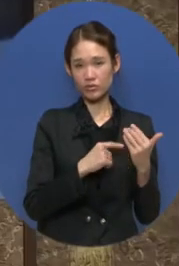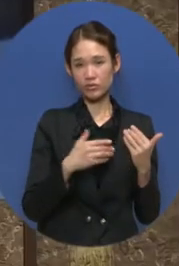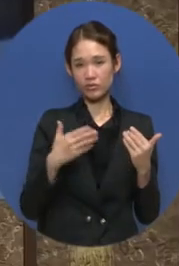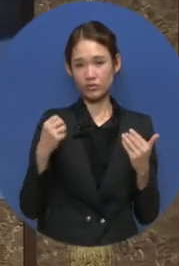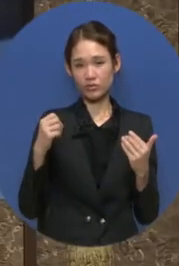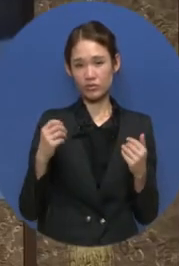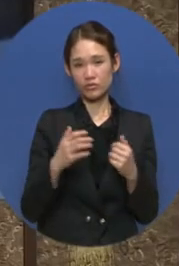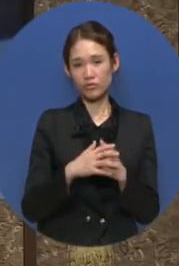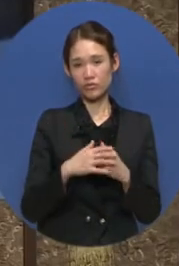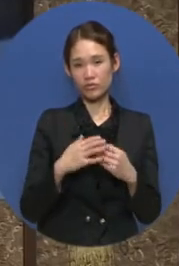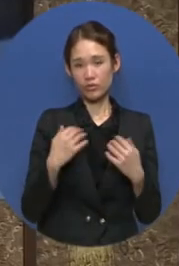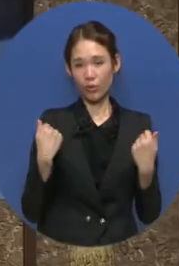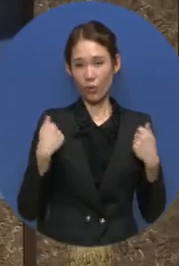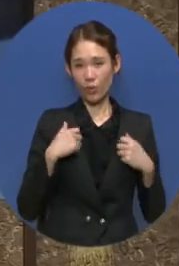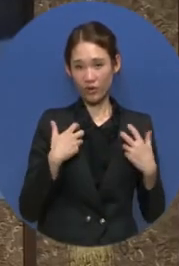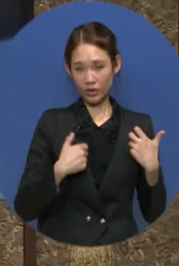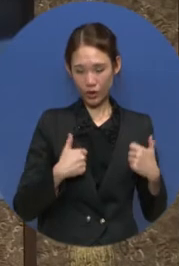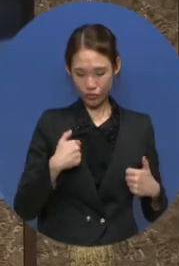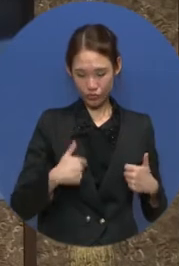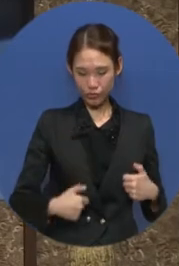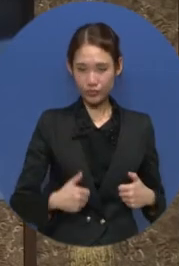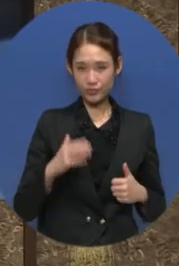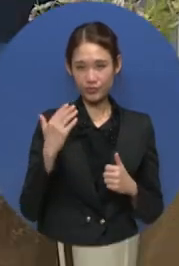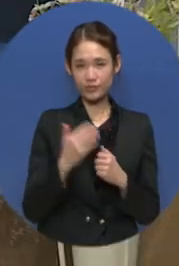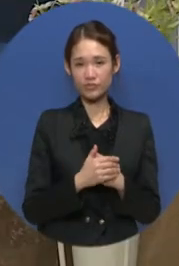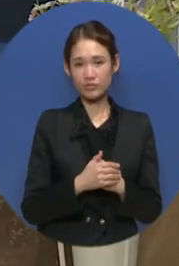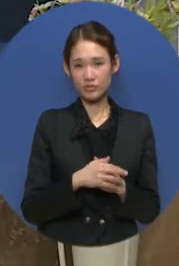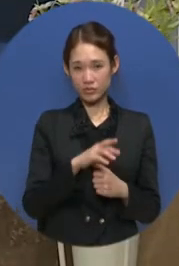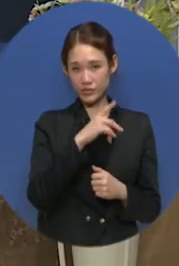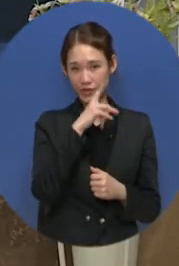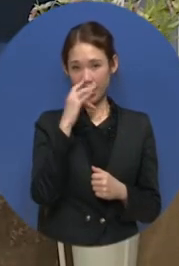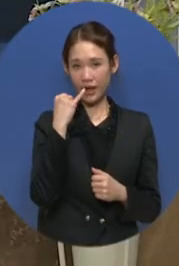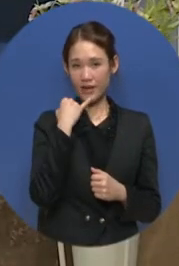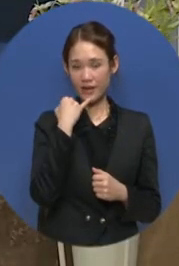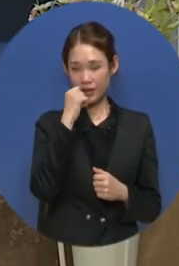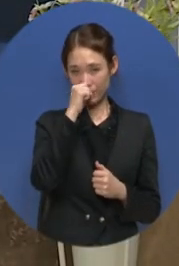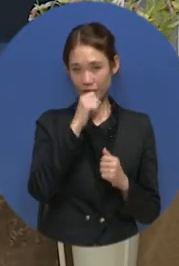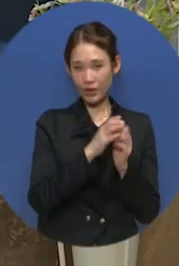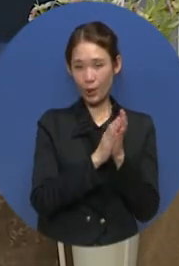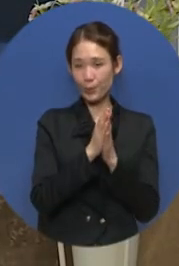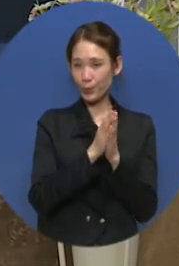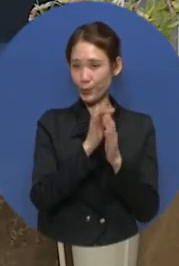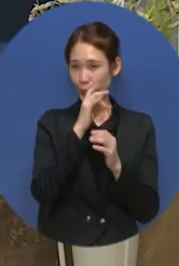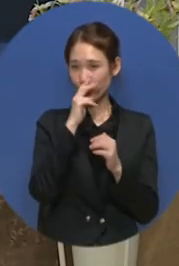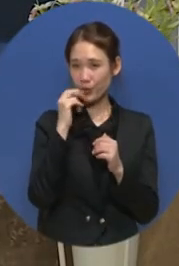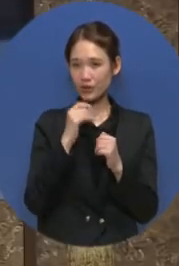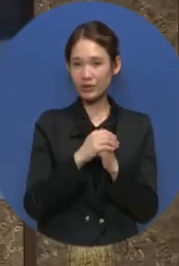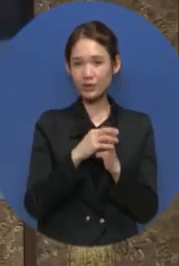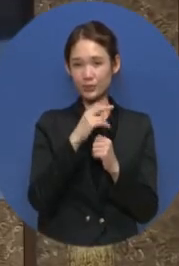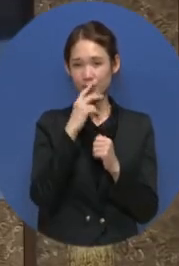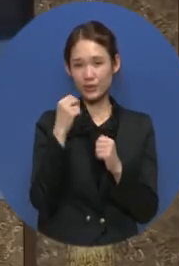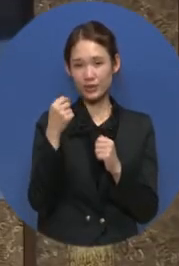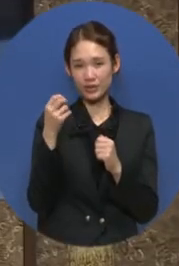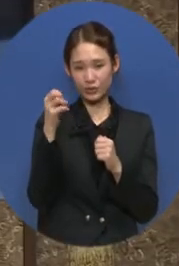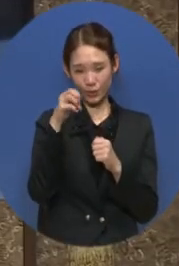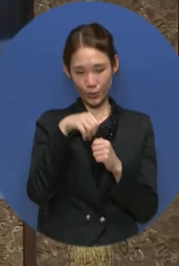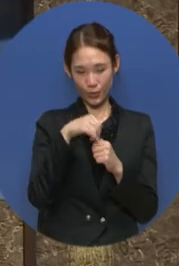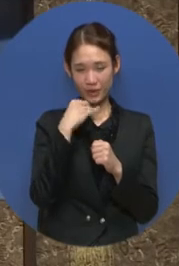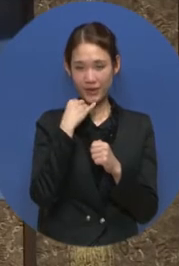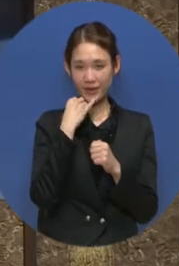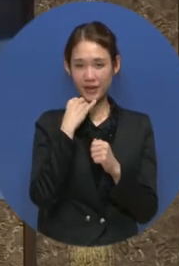이렇게 오스라도 뿌려 그렇게 되는 건가요? 네. 근데 향기도 정말 좋네요. 비누 향이. 네, 비누 향을 나는 것 조금 같은데. 넣어가지고 향이